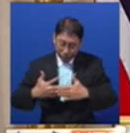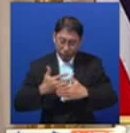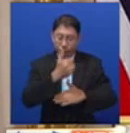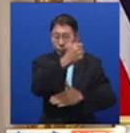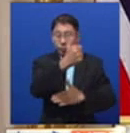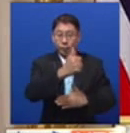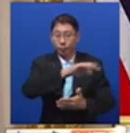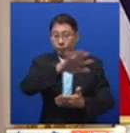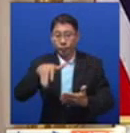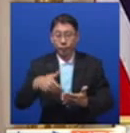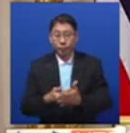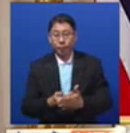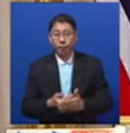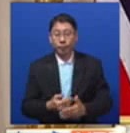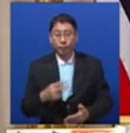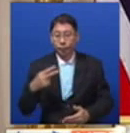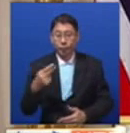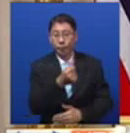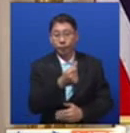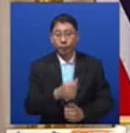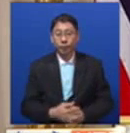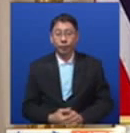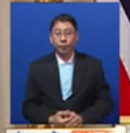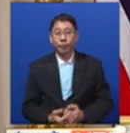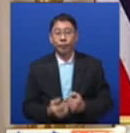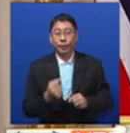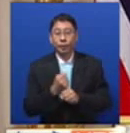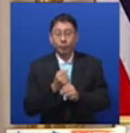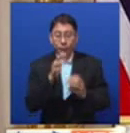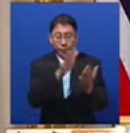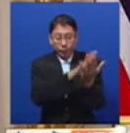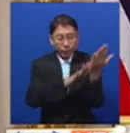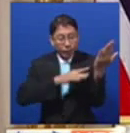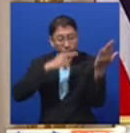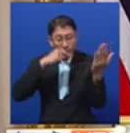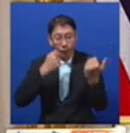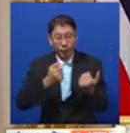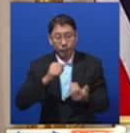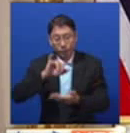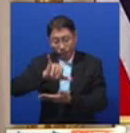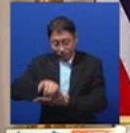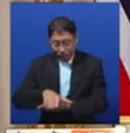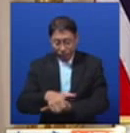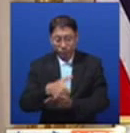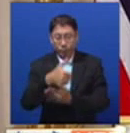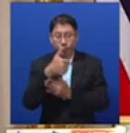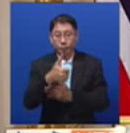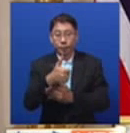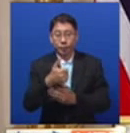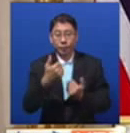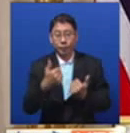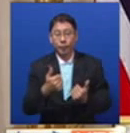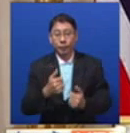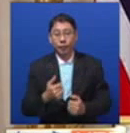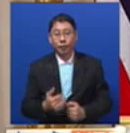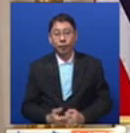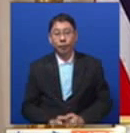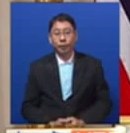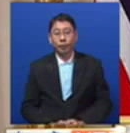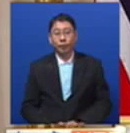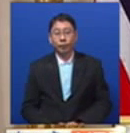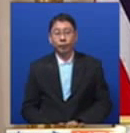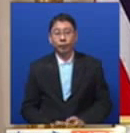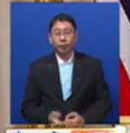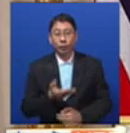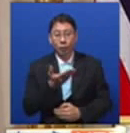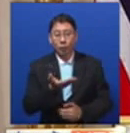ปสรรคทุกอย่างไปได้รวดเร็วขึ้นเพื่อให้ประเทศไทยกลับมาสู่สภาวะปกติได้ในไม่ช้า